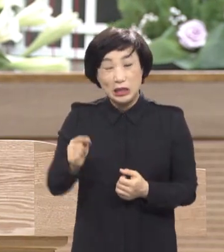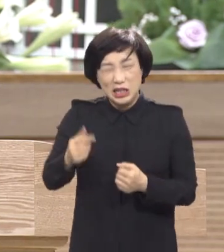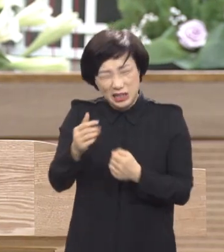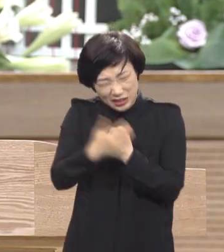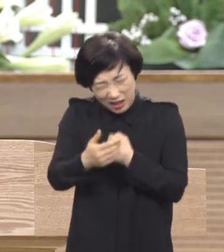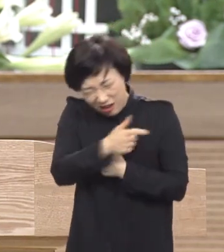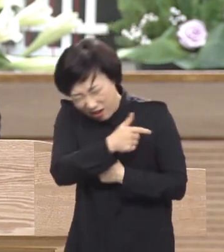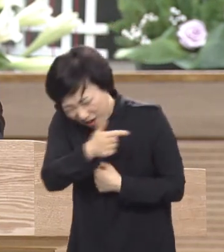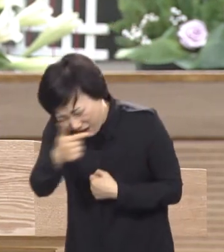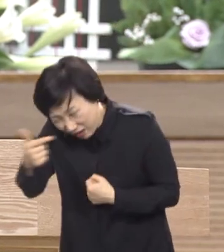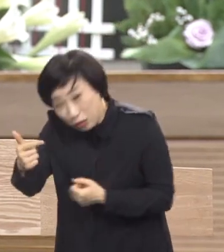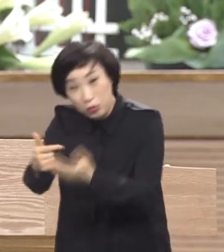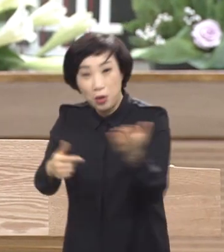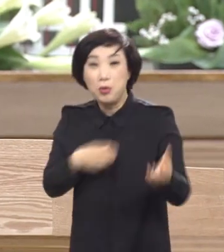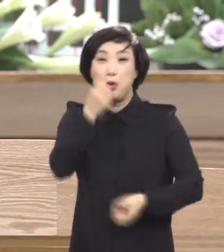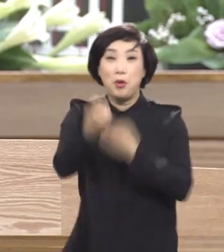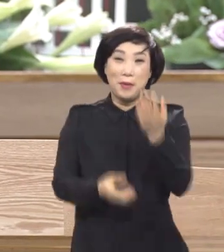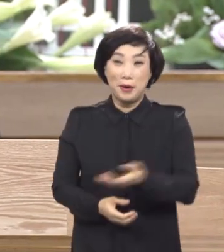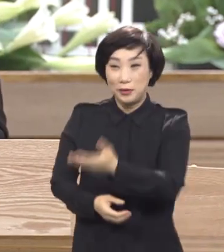입었다면서